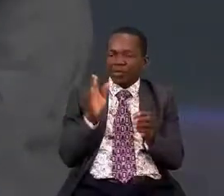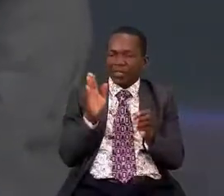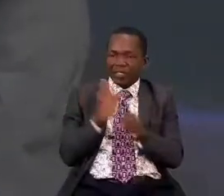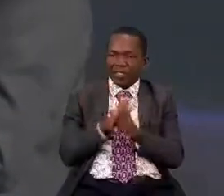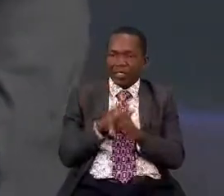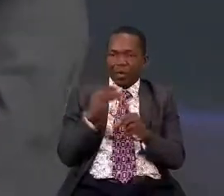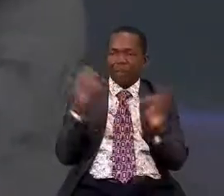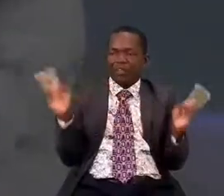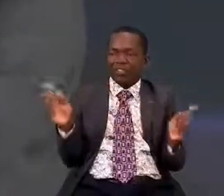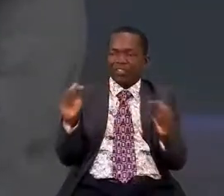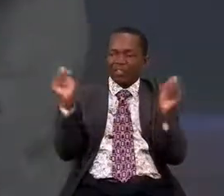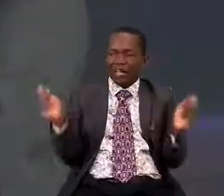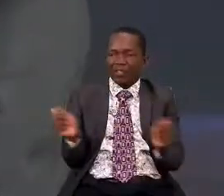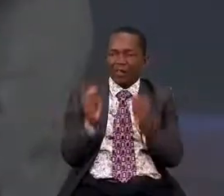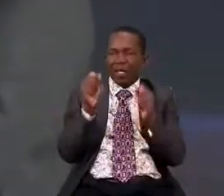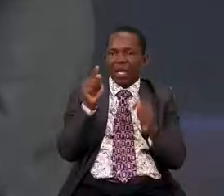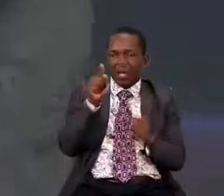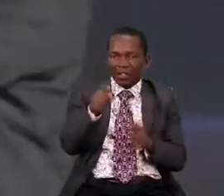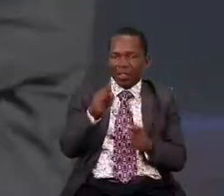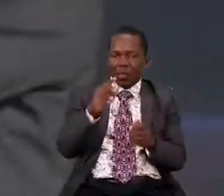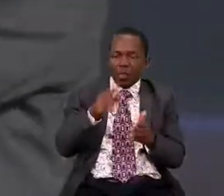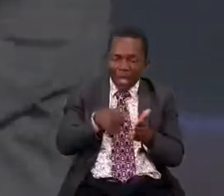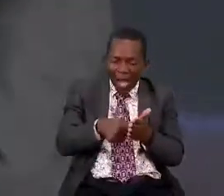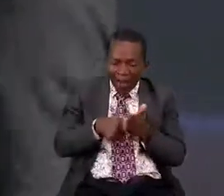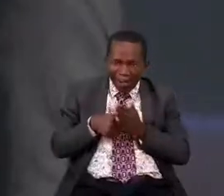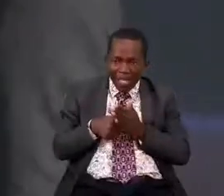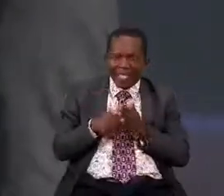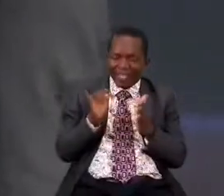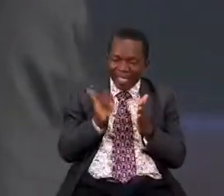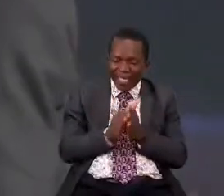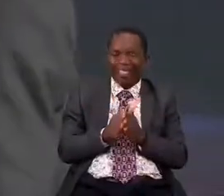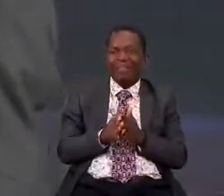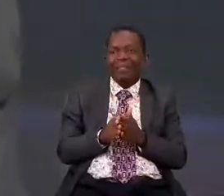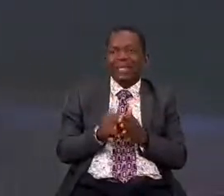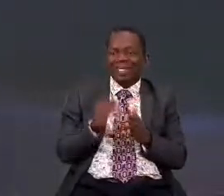Tu l'interprètes, c'est pour moi. Tu réclames ça, c'est pour moi.